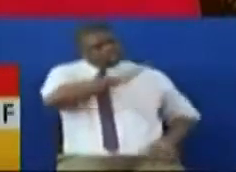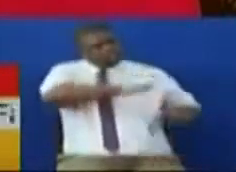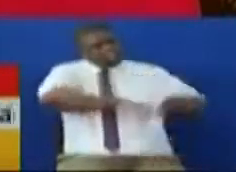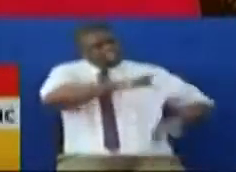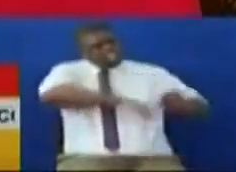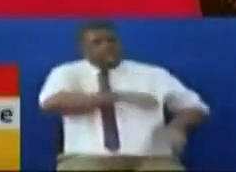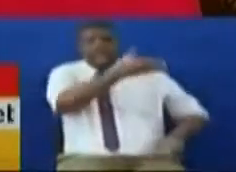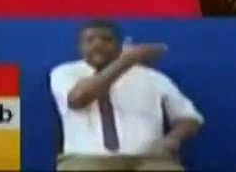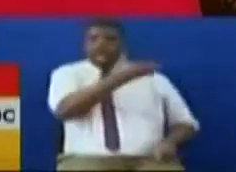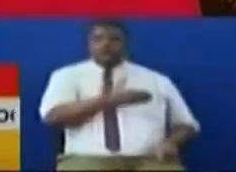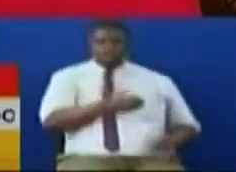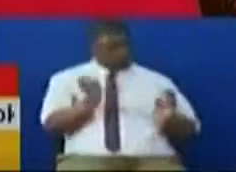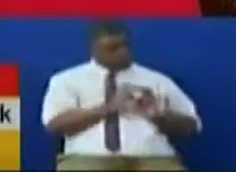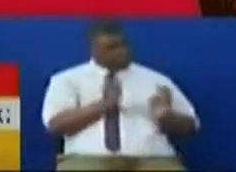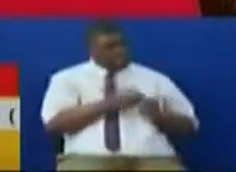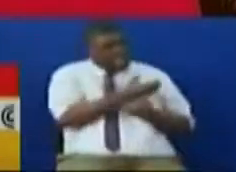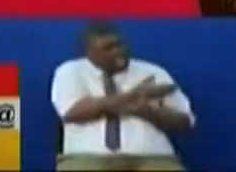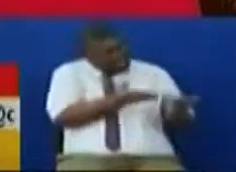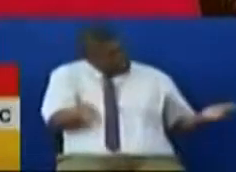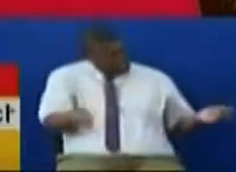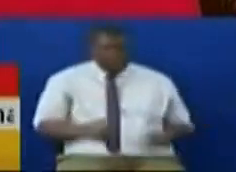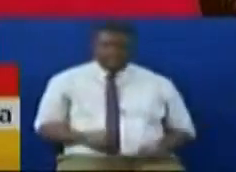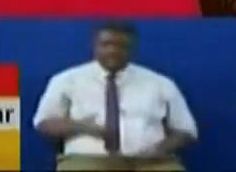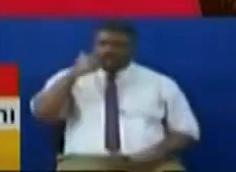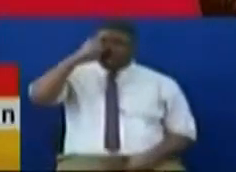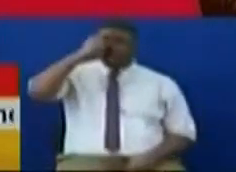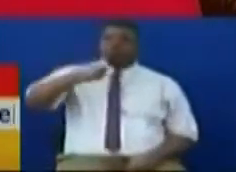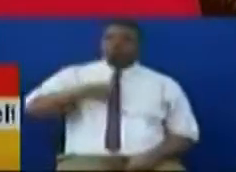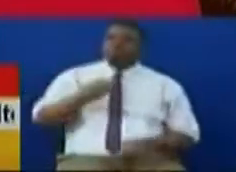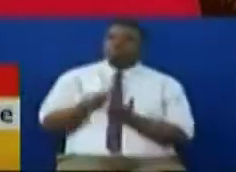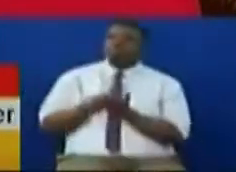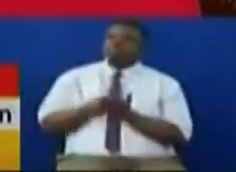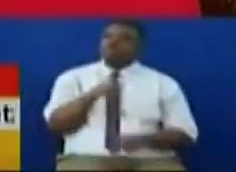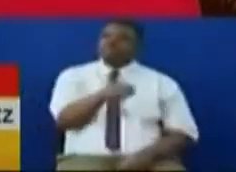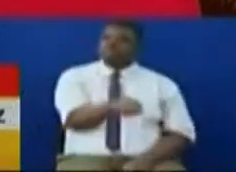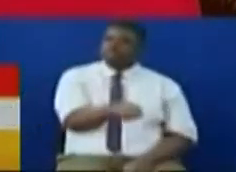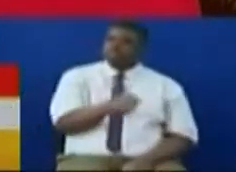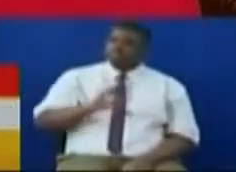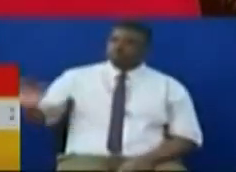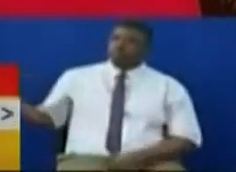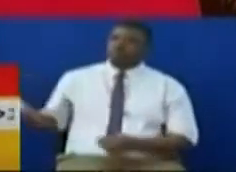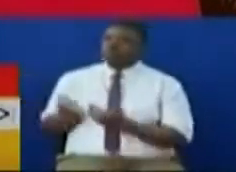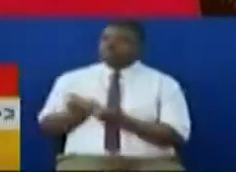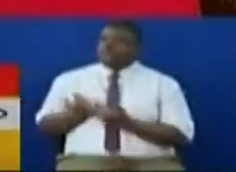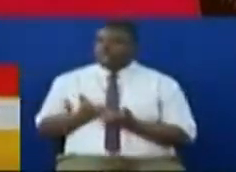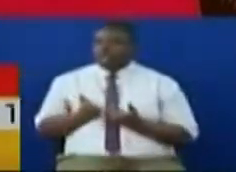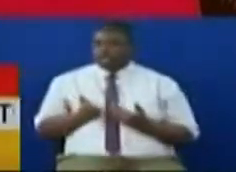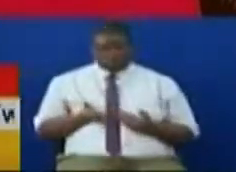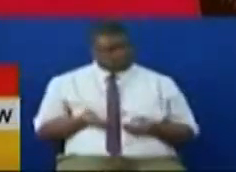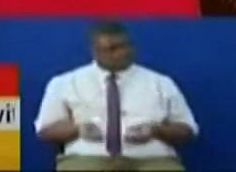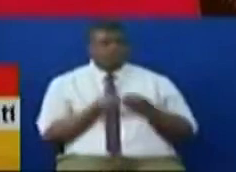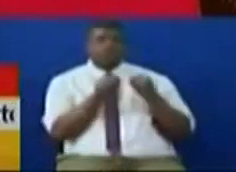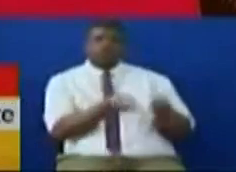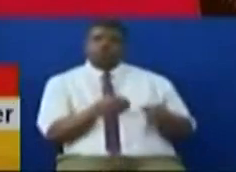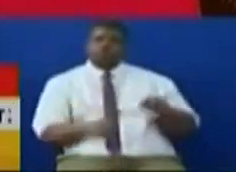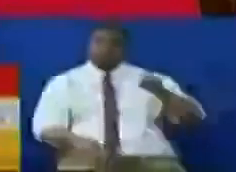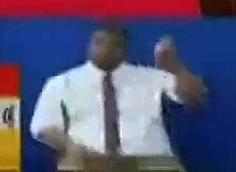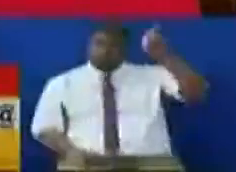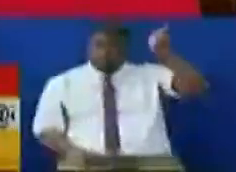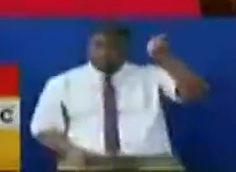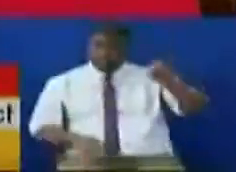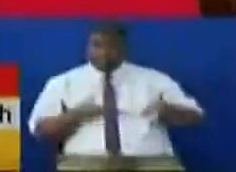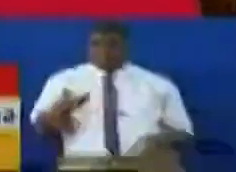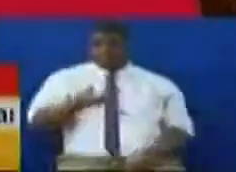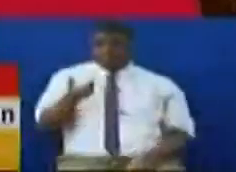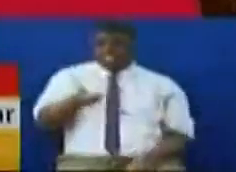ambavyo havina umeme. Nina imani kwamba pesa hii ikirudishwa itaweza kupelekwa kule katika